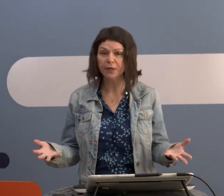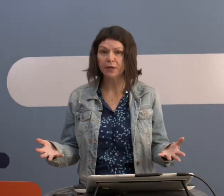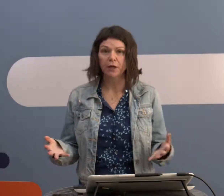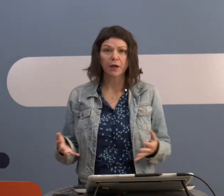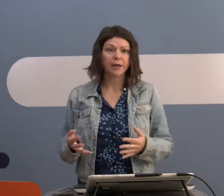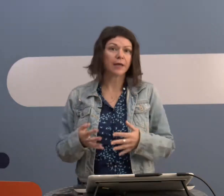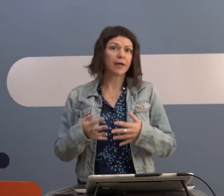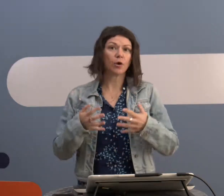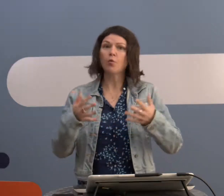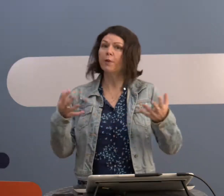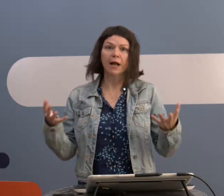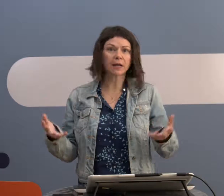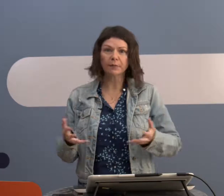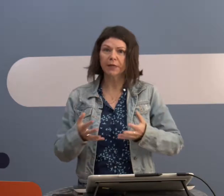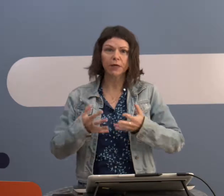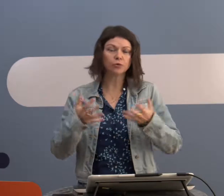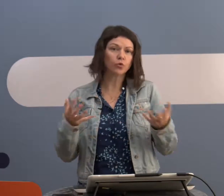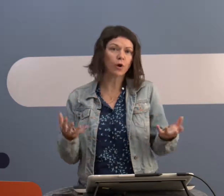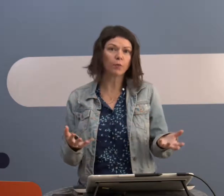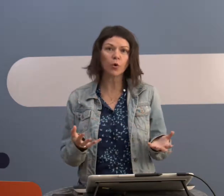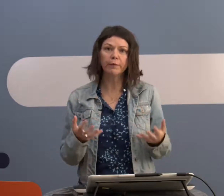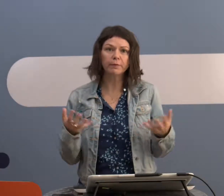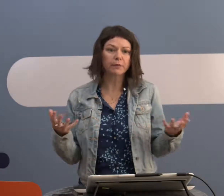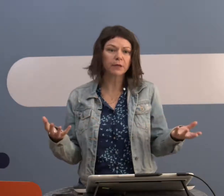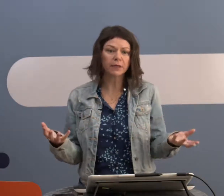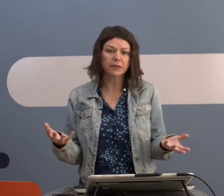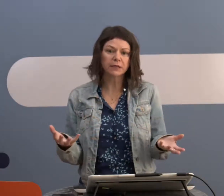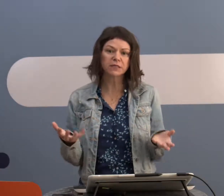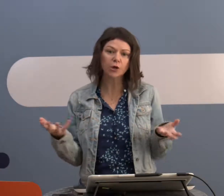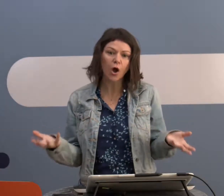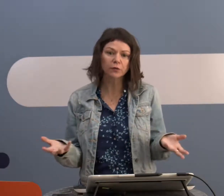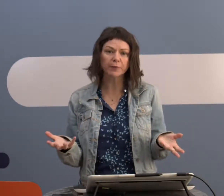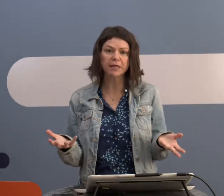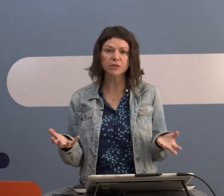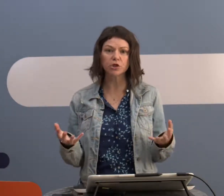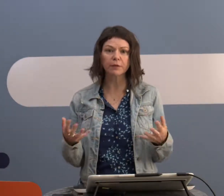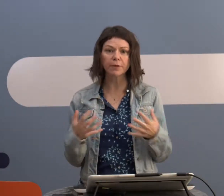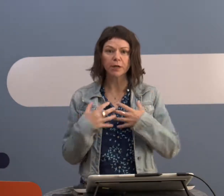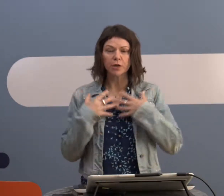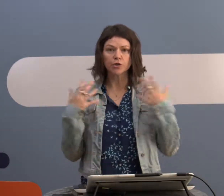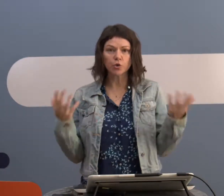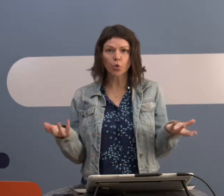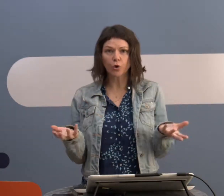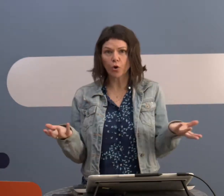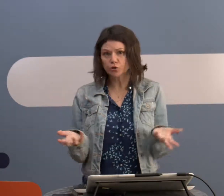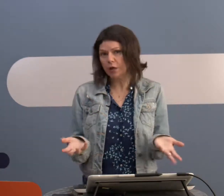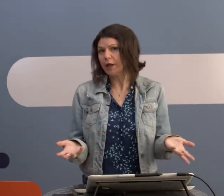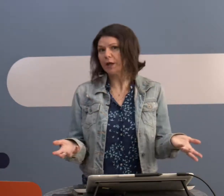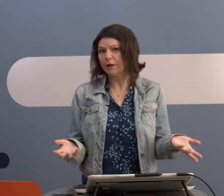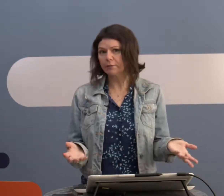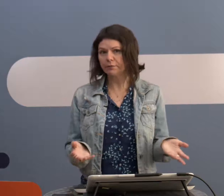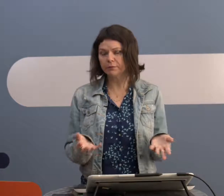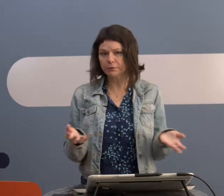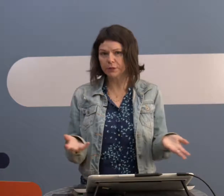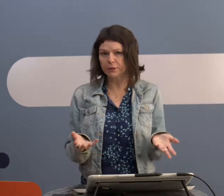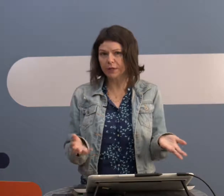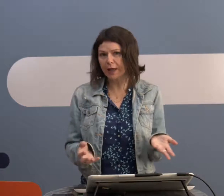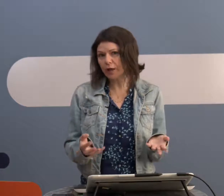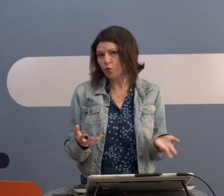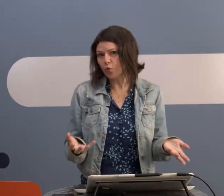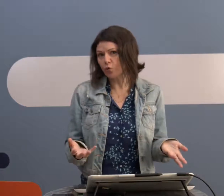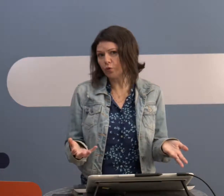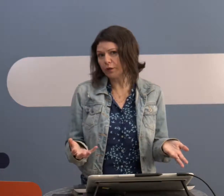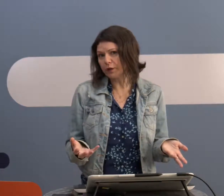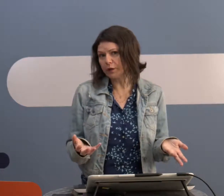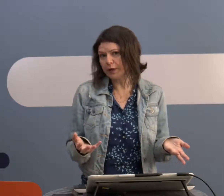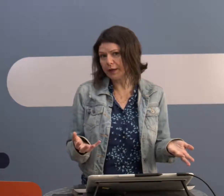אנושיים, הומניים, אנחנו אמורים לזכות באיזשהן זכויות שיהיה